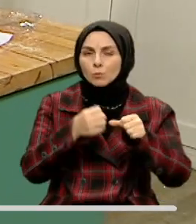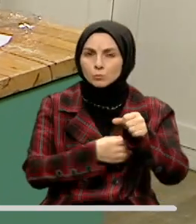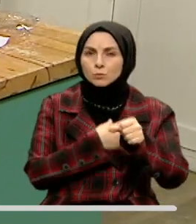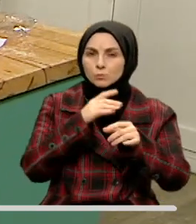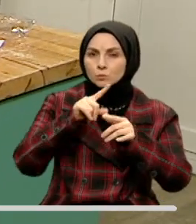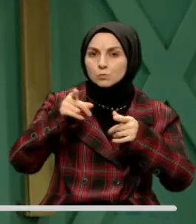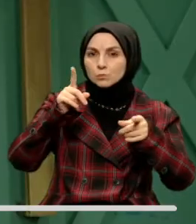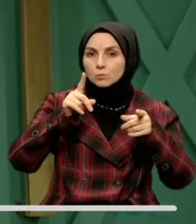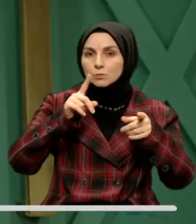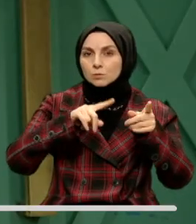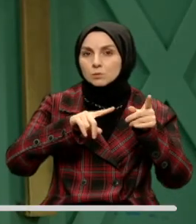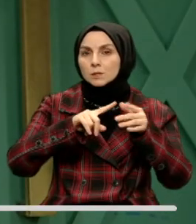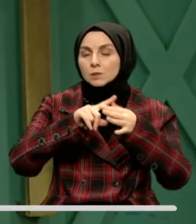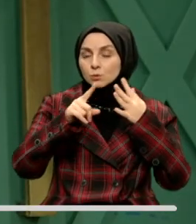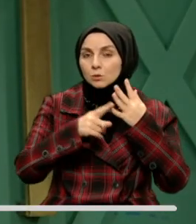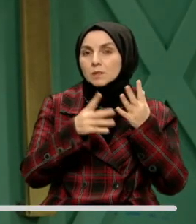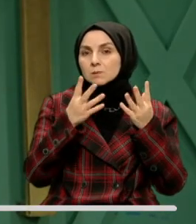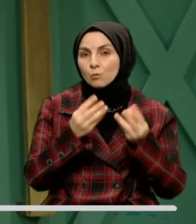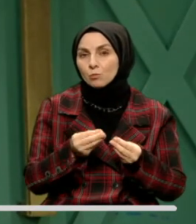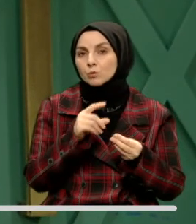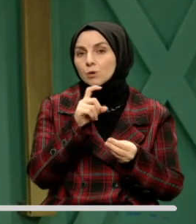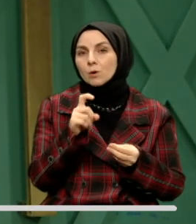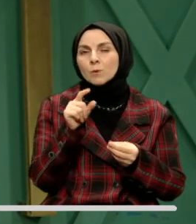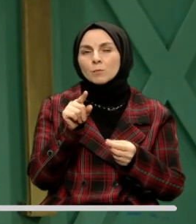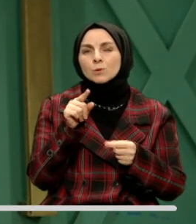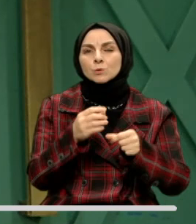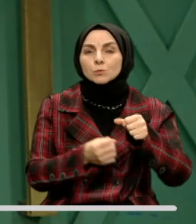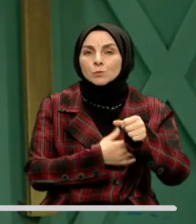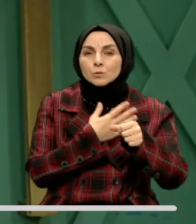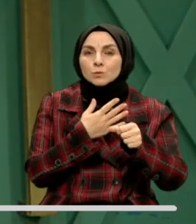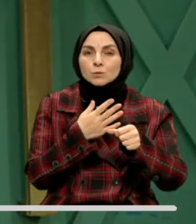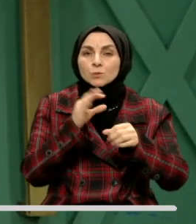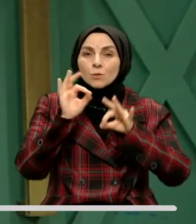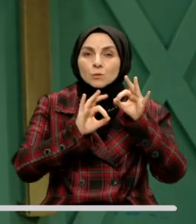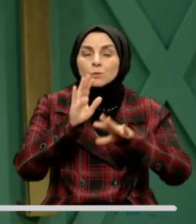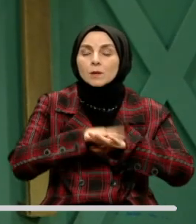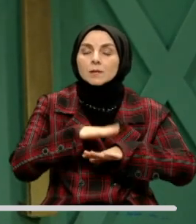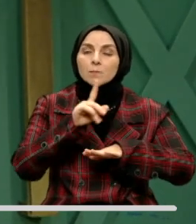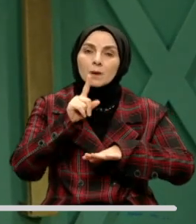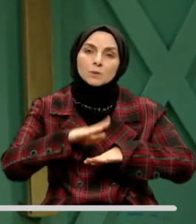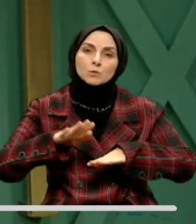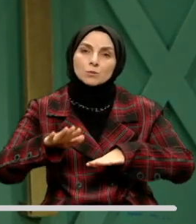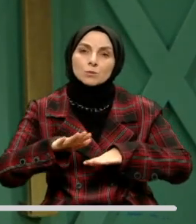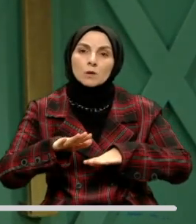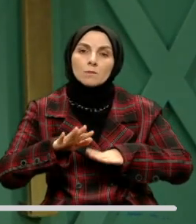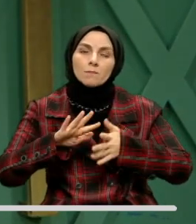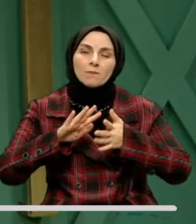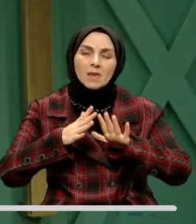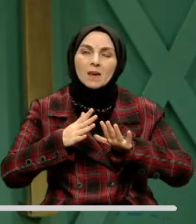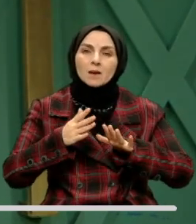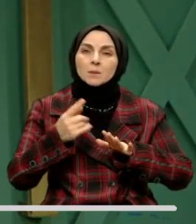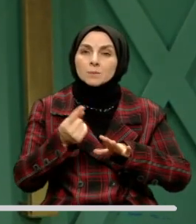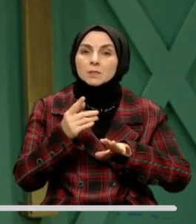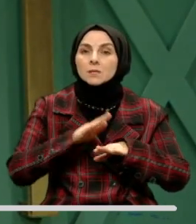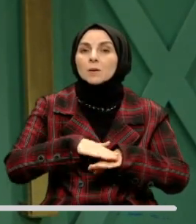ne kadar yapabiliyor? Mesela yapamayan bir çocuğa şunu söylüyorum. Hemen sesleniyor. Öğretmenim yapamadım. Peki